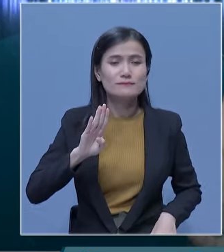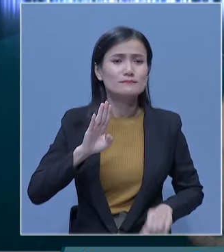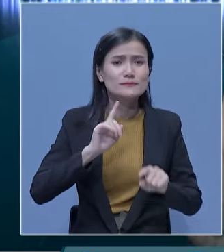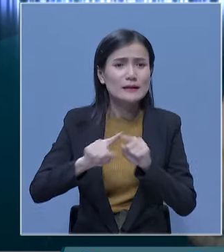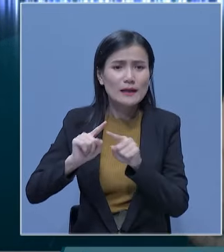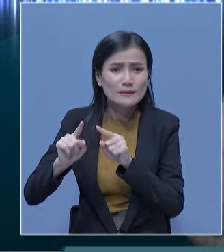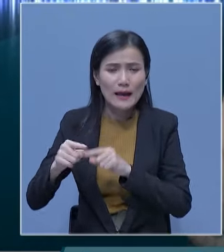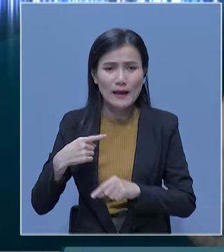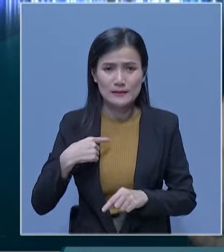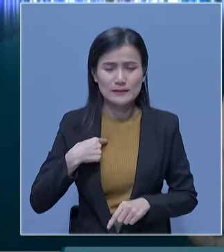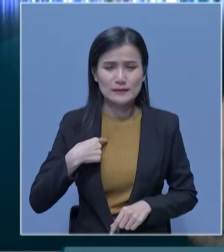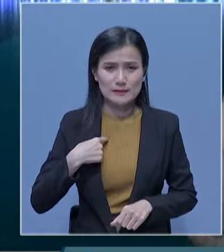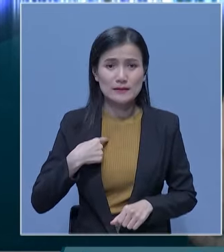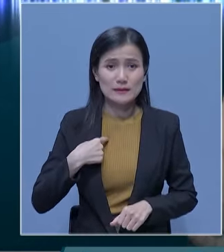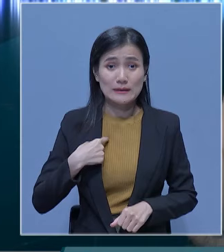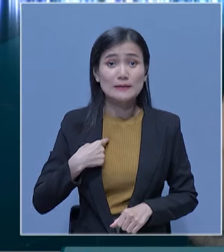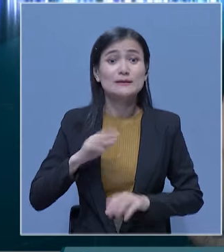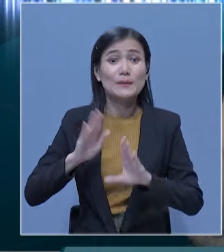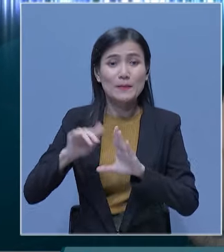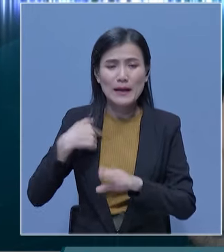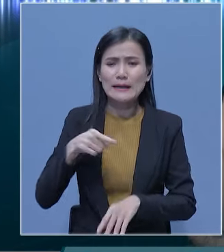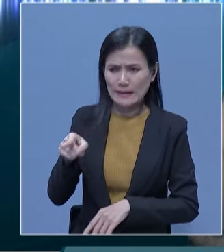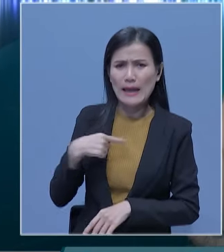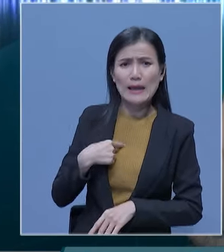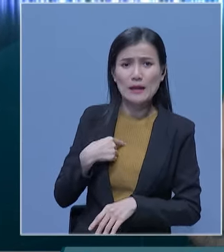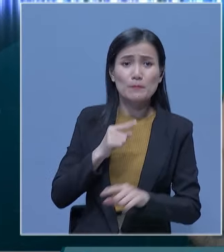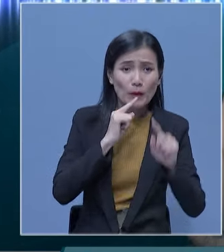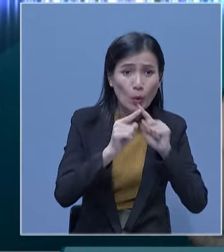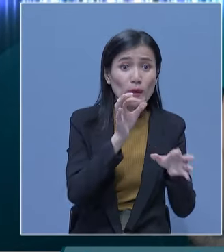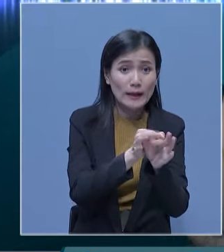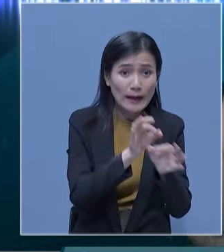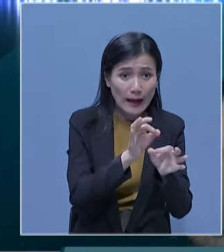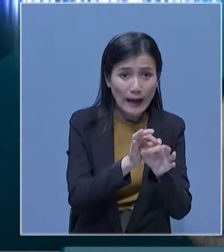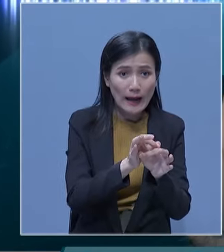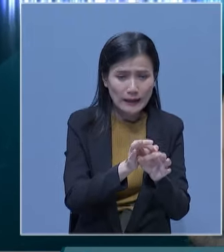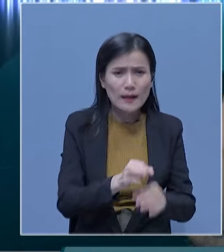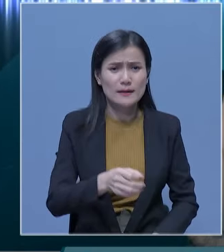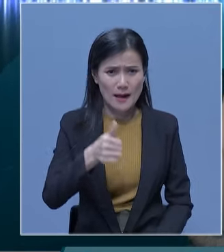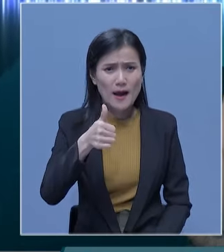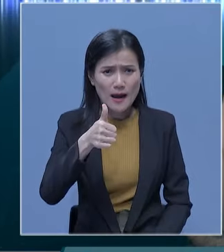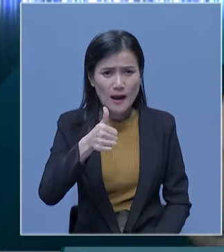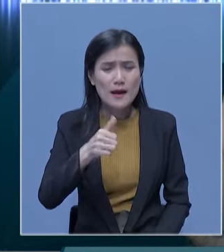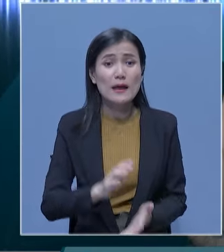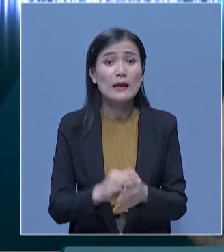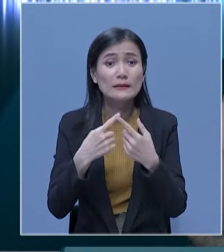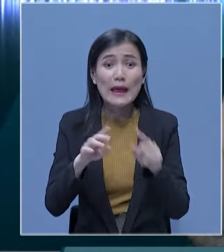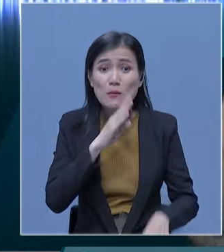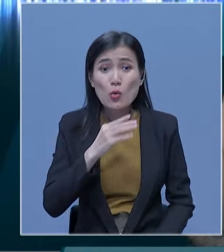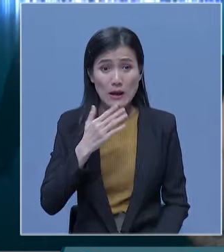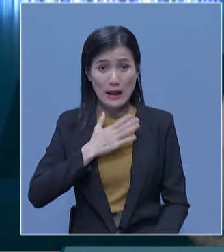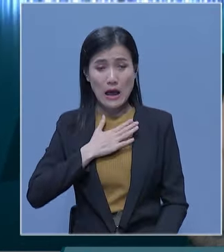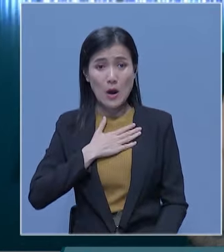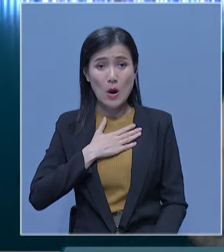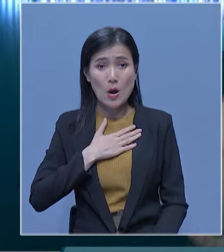และต้องให้พนักงานใช้เนี่ยอันนี้ธนาคารสามารถอนุญาตให้ได้ ค่ะ คร ับ แต่ว่าถ้าเกิดบัญชีนายกรและชื่อนาย